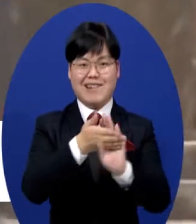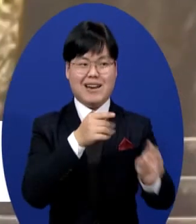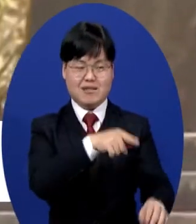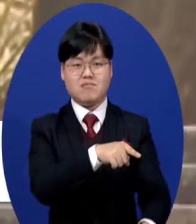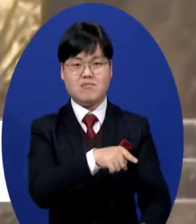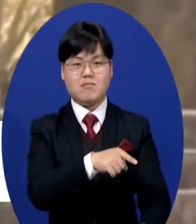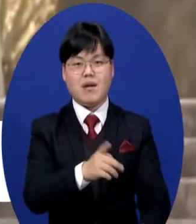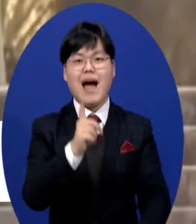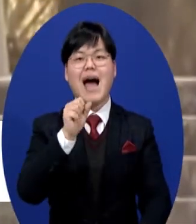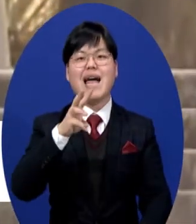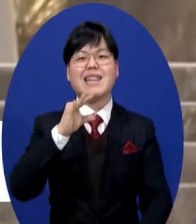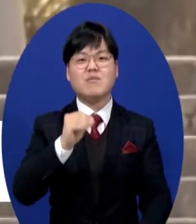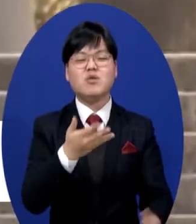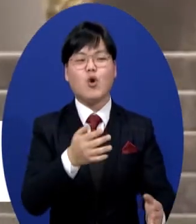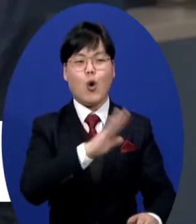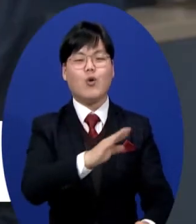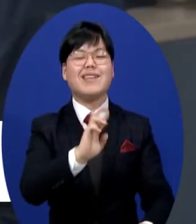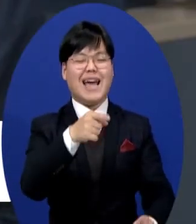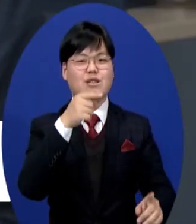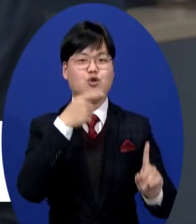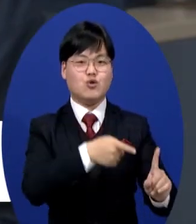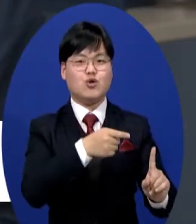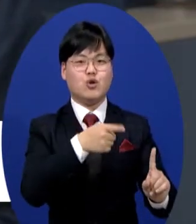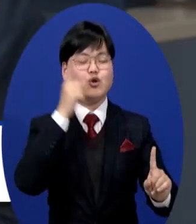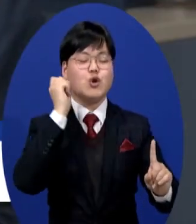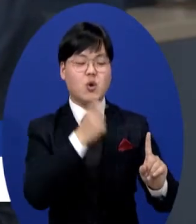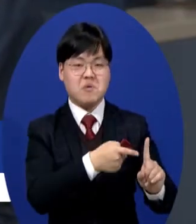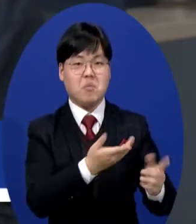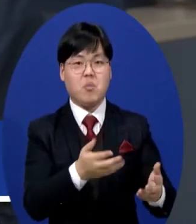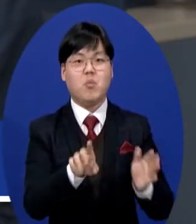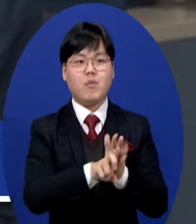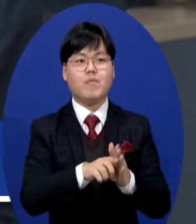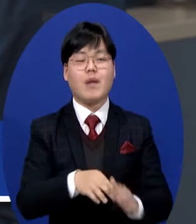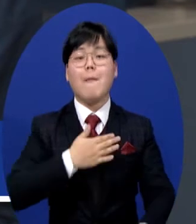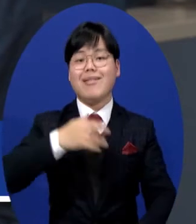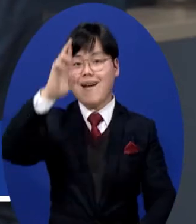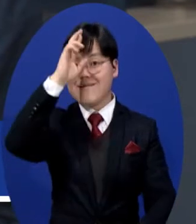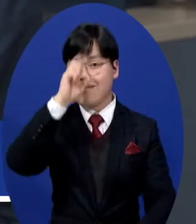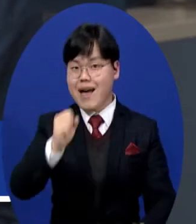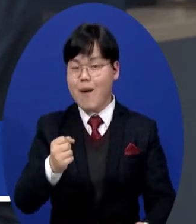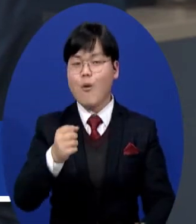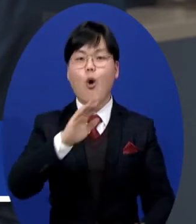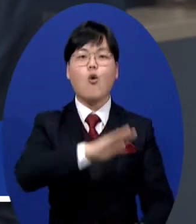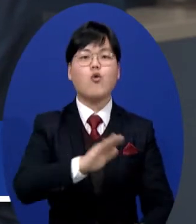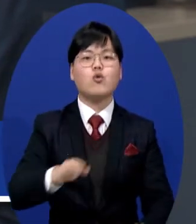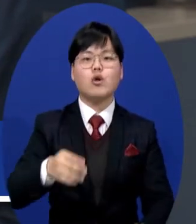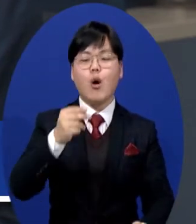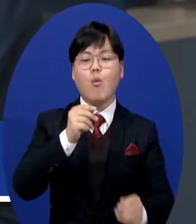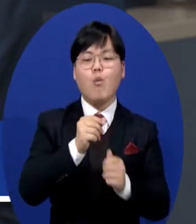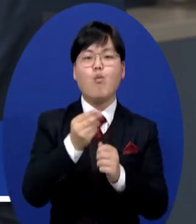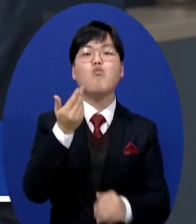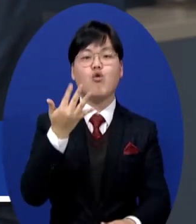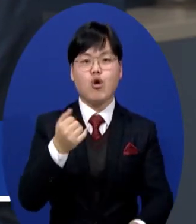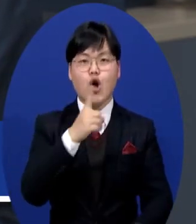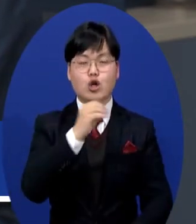халамжийн тогтолцоо шууд утгаараа эзэнтэй хүрэх юм. Манай яамны зүгээс бол бас бид цаашдаа бас хүүхдийн мөнгө одоо ийм өндөр 100